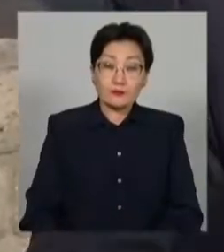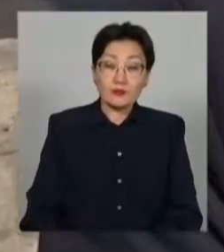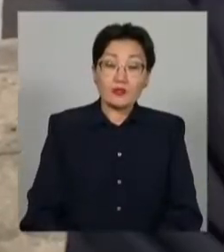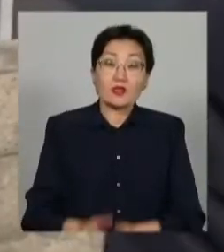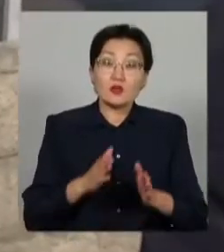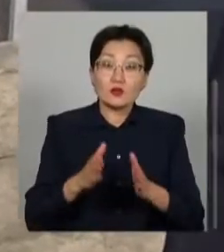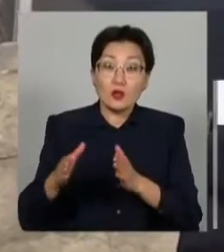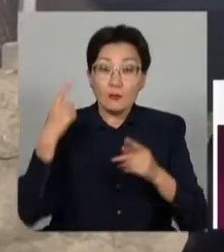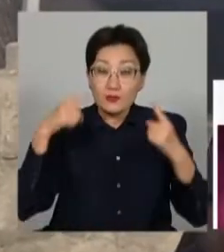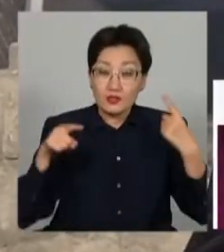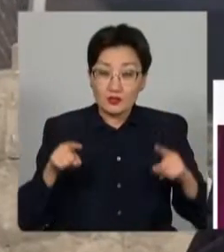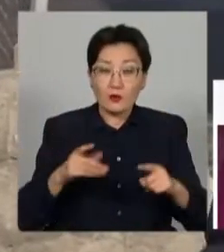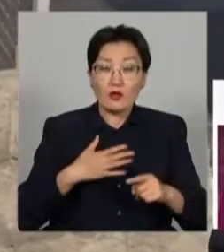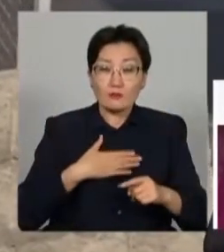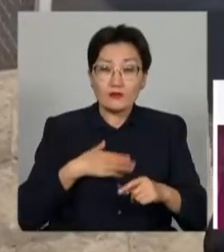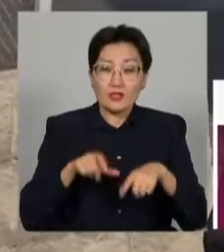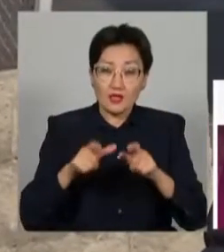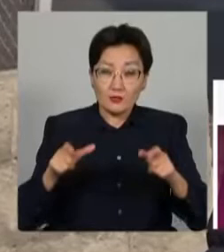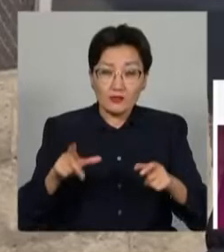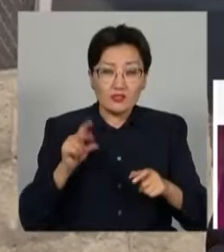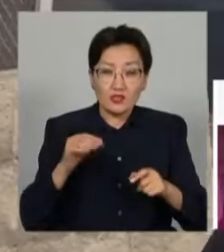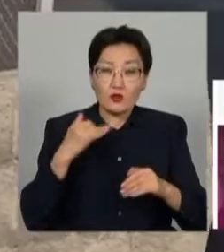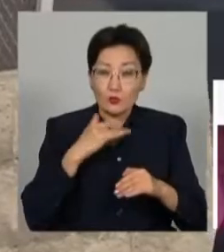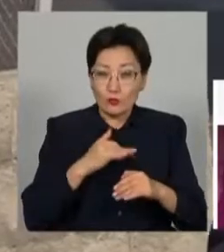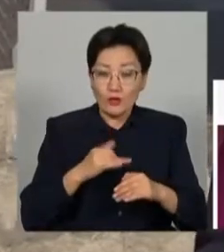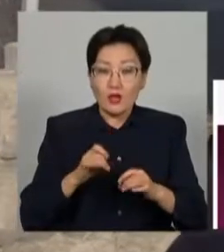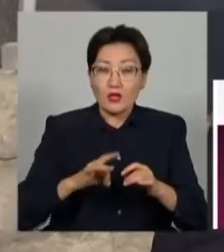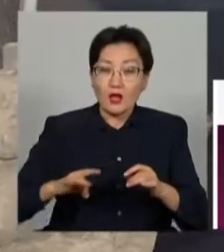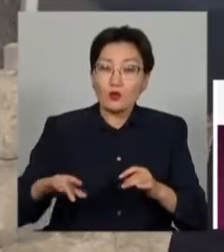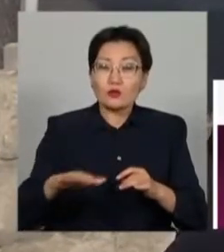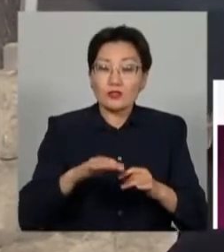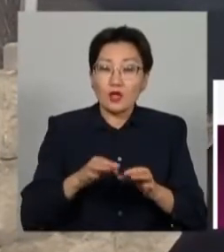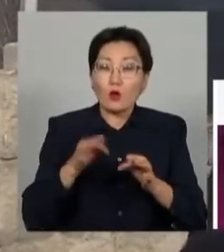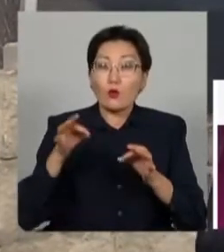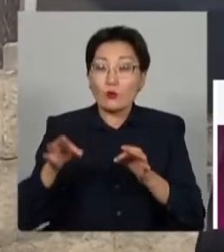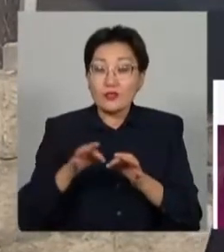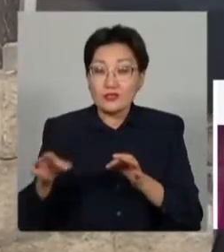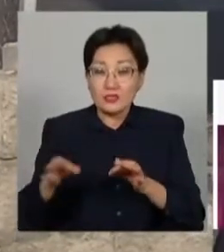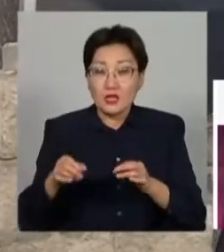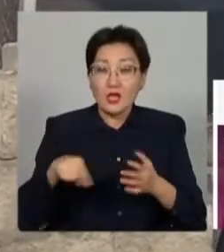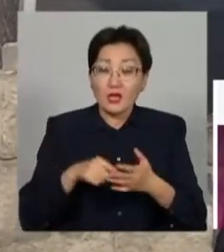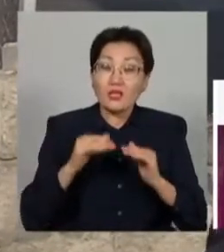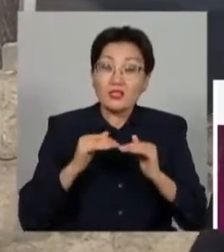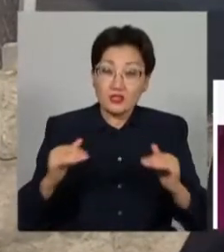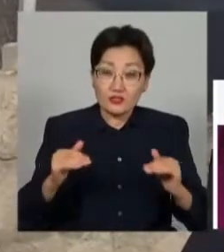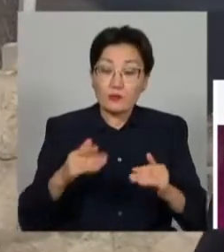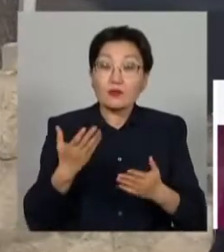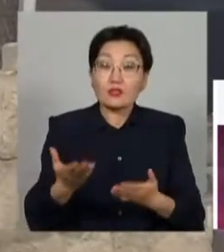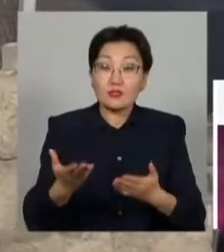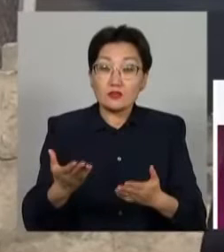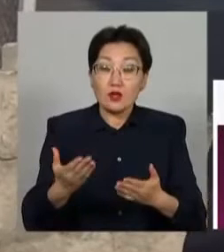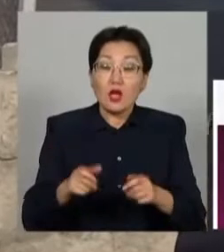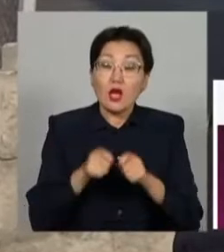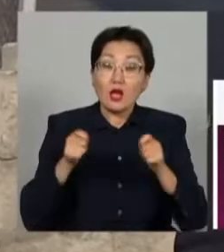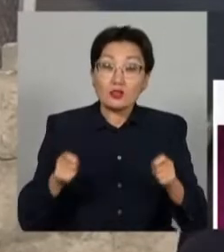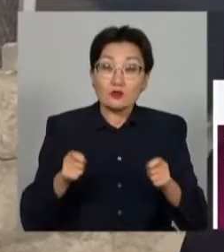схеманы ойлап тапқыш. Бізде жандардың саны аз емес. Аудан дәрежесінде, облыс дәрежесінде, қала дәрежесінде. Мінекей, оны